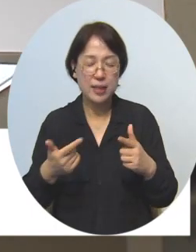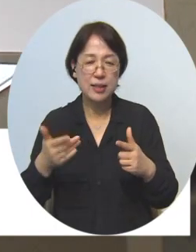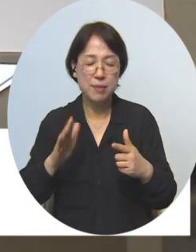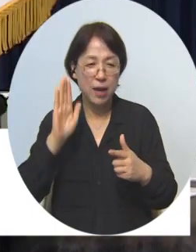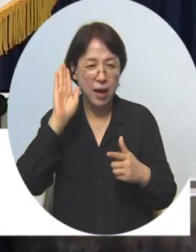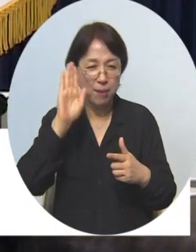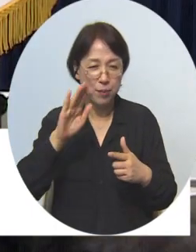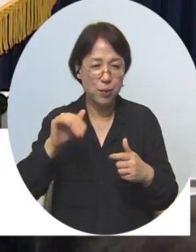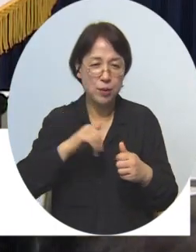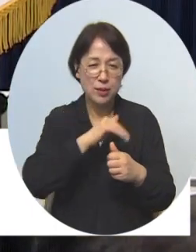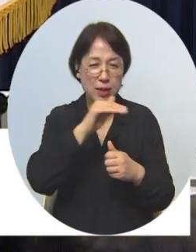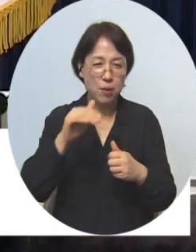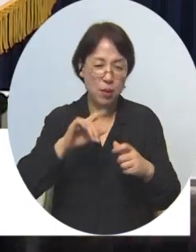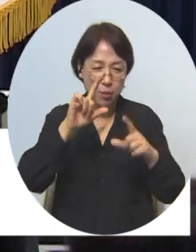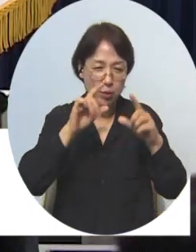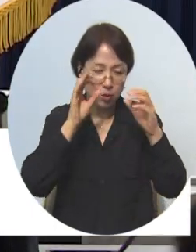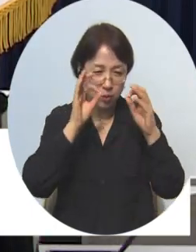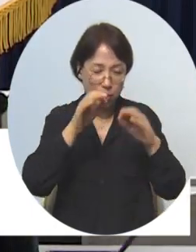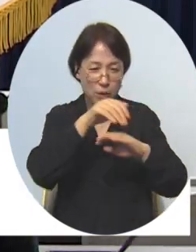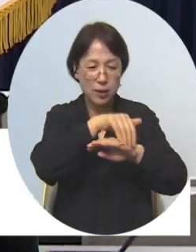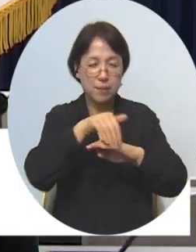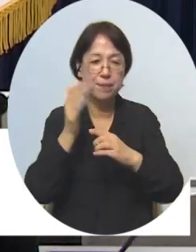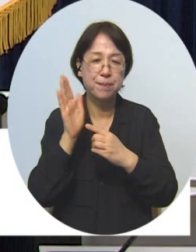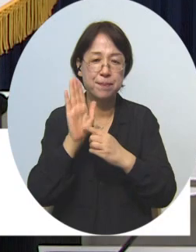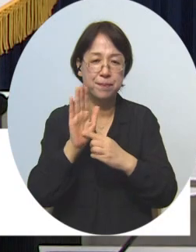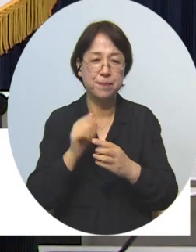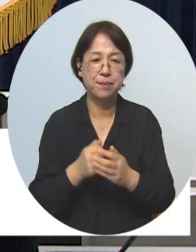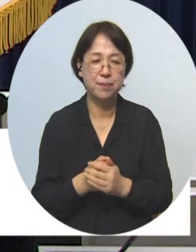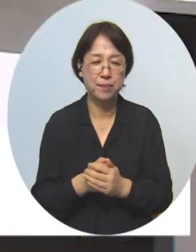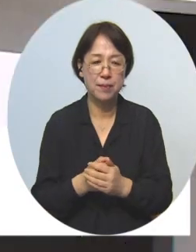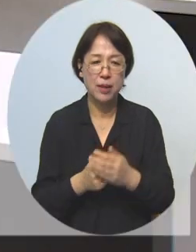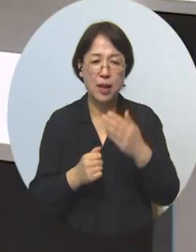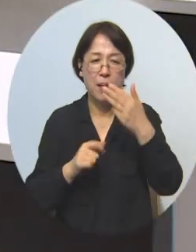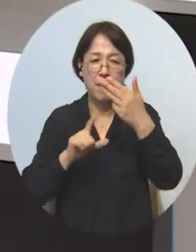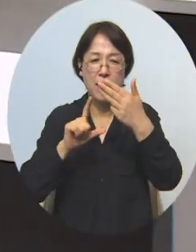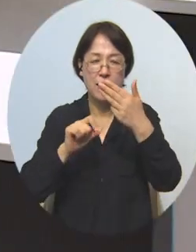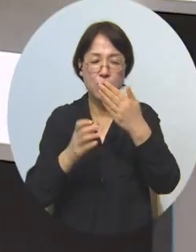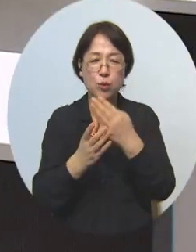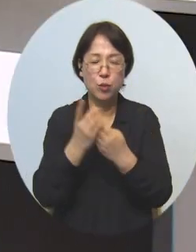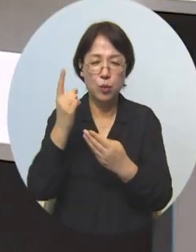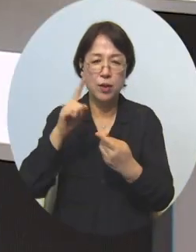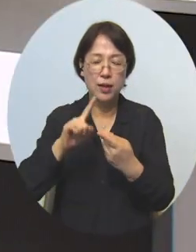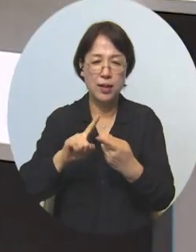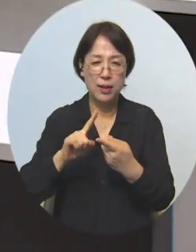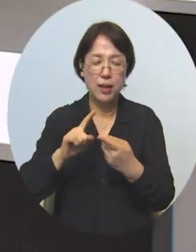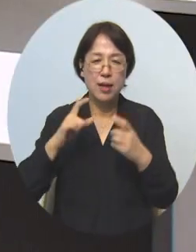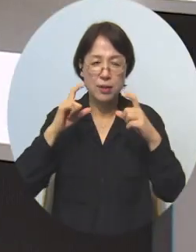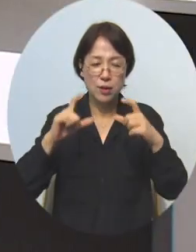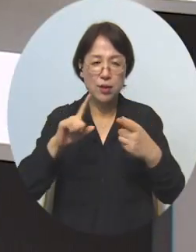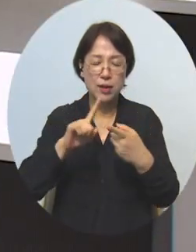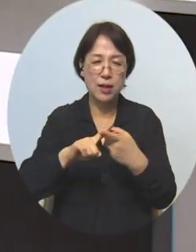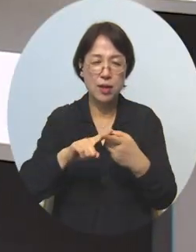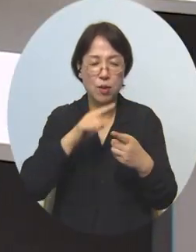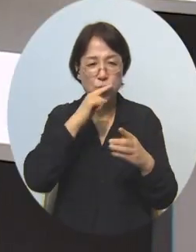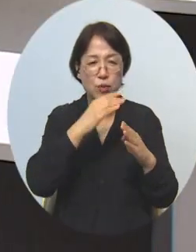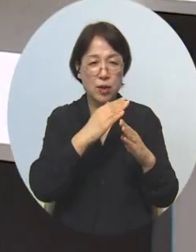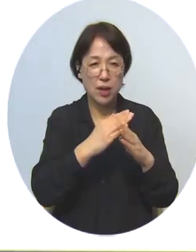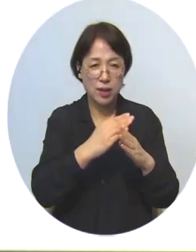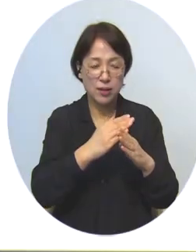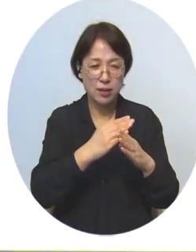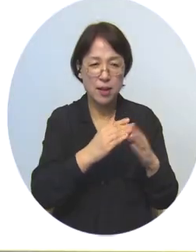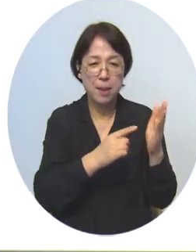지켜보겠다고 밝혔습니다. 우리 정부가 발표한 8.15 통일 독트린에 대한 북한의 반응도 며칠째 나오지 않고